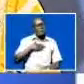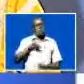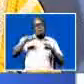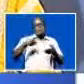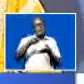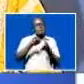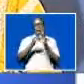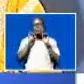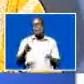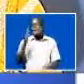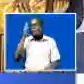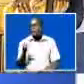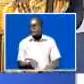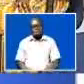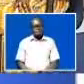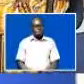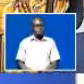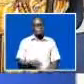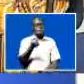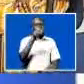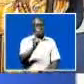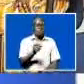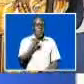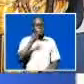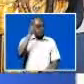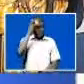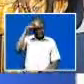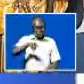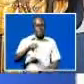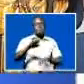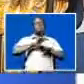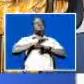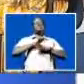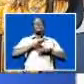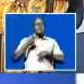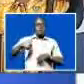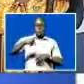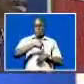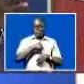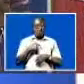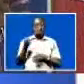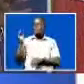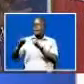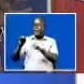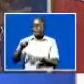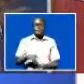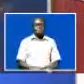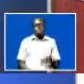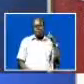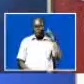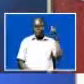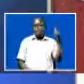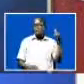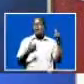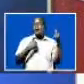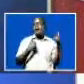nani? Kwa hivyo wazazi wajibike. Pia sisi tuachangia. Haya kuna simu basi inaingia kutoka kwa Ahmed